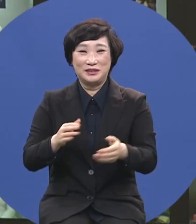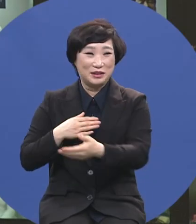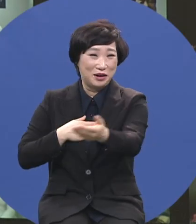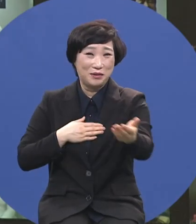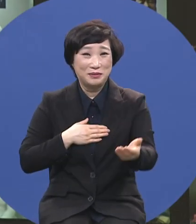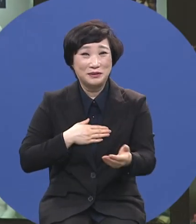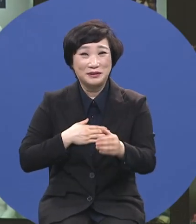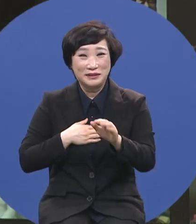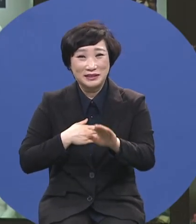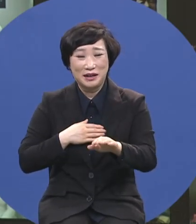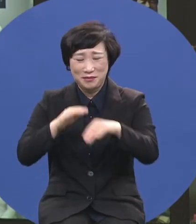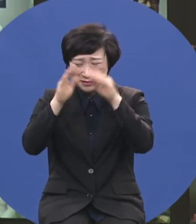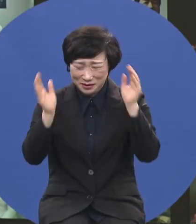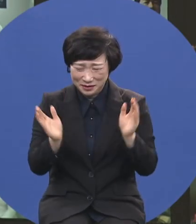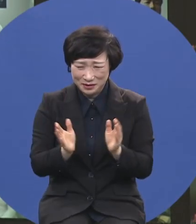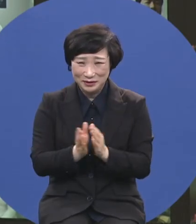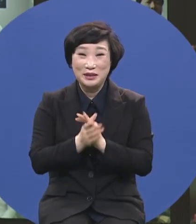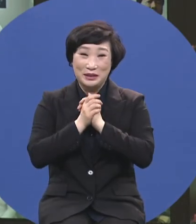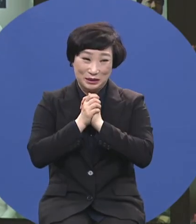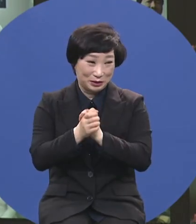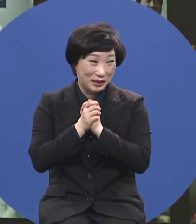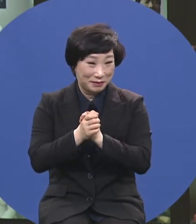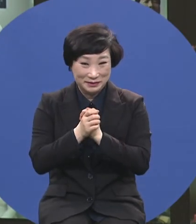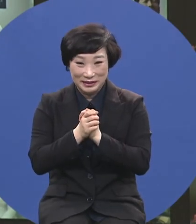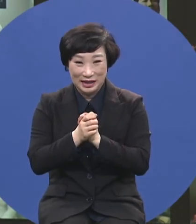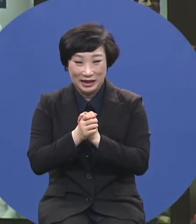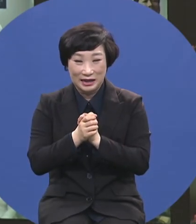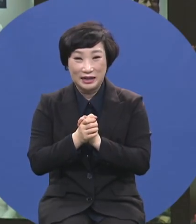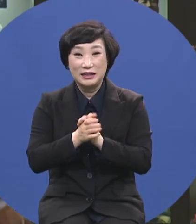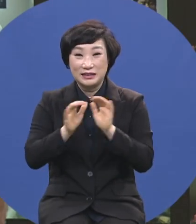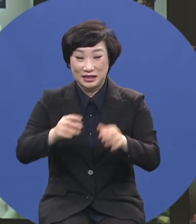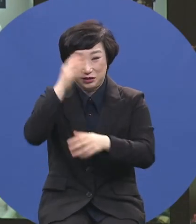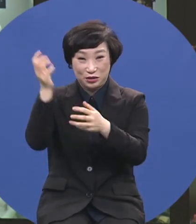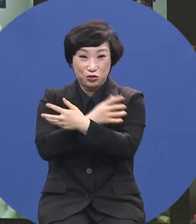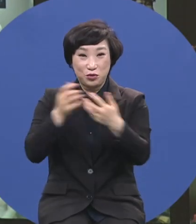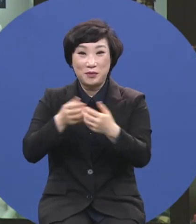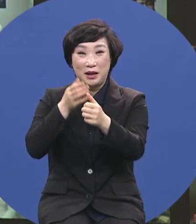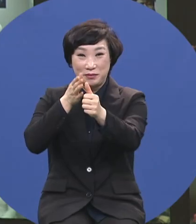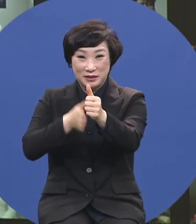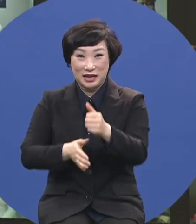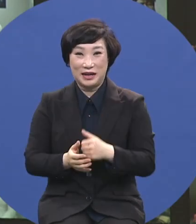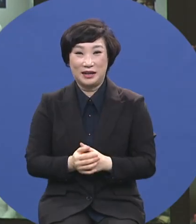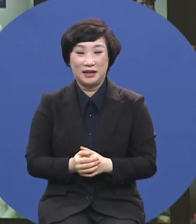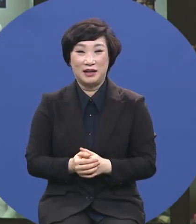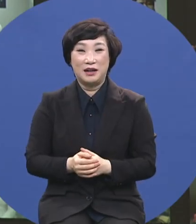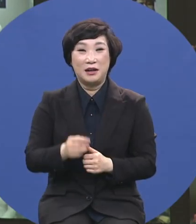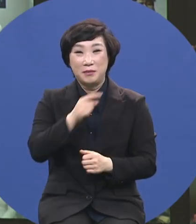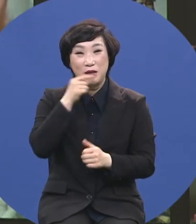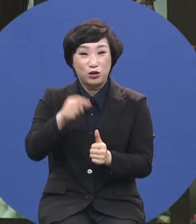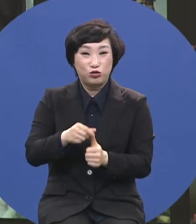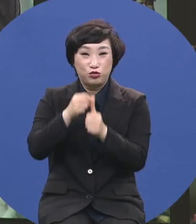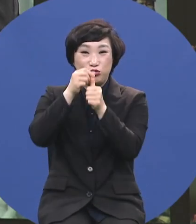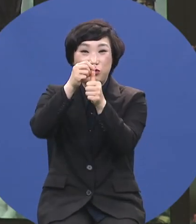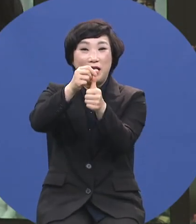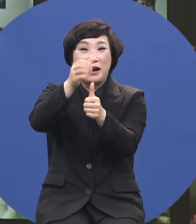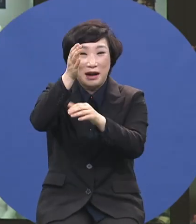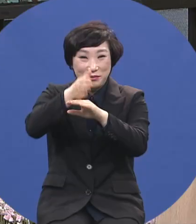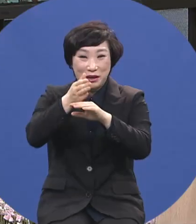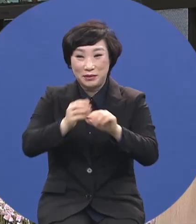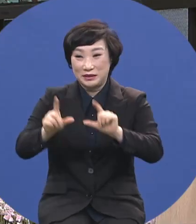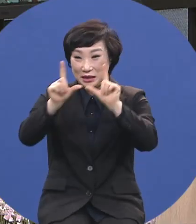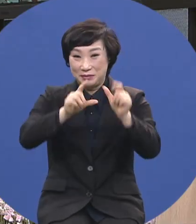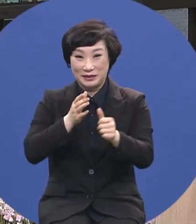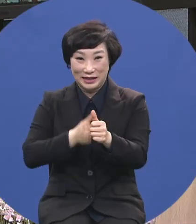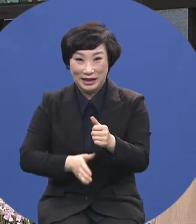여러분 전부 다 기도합시다. 성령 충만합시다. 피로 구원받은 것 감사하며